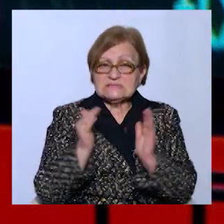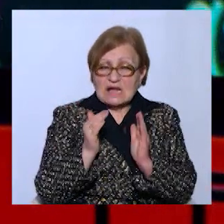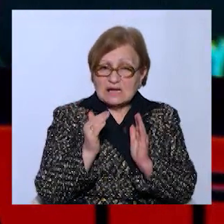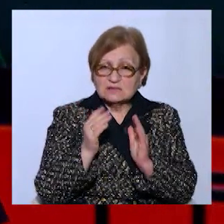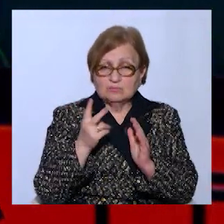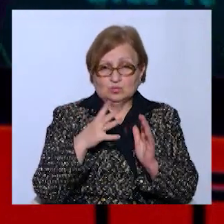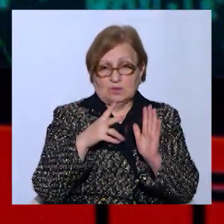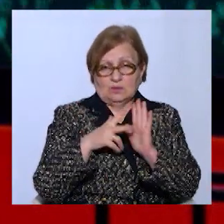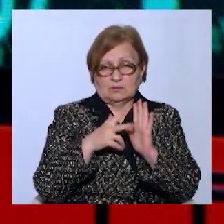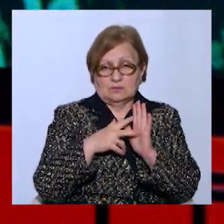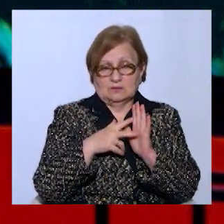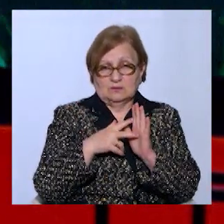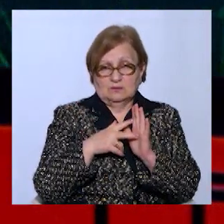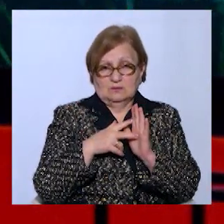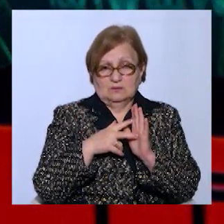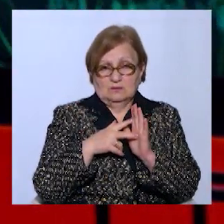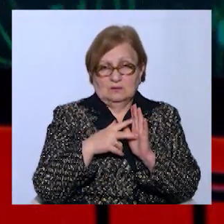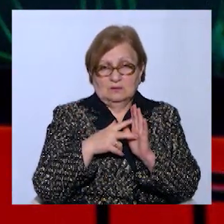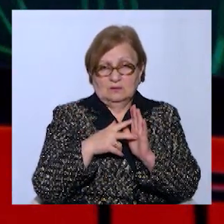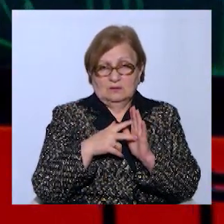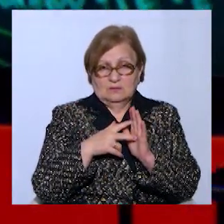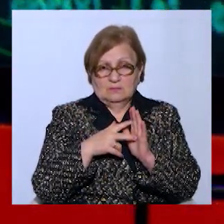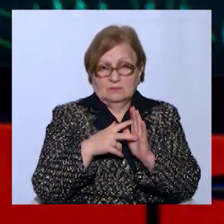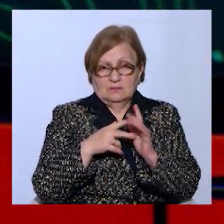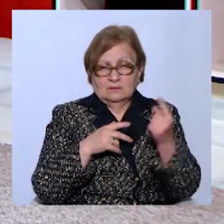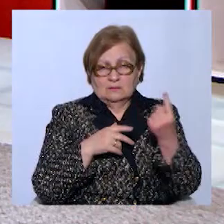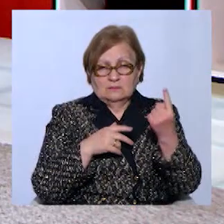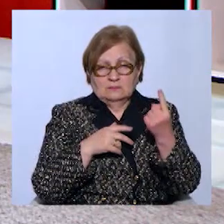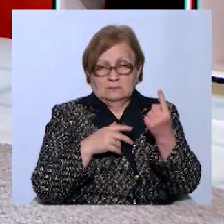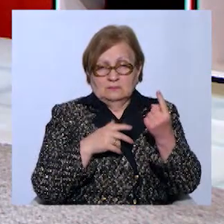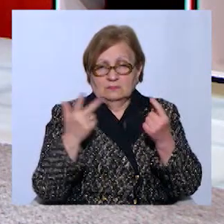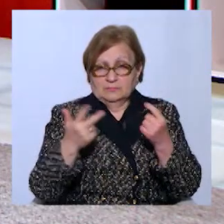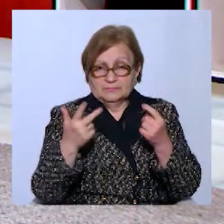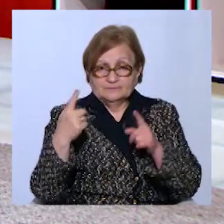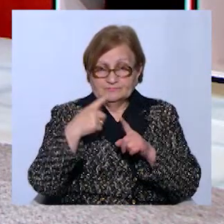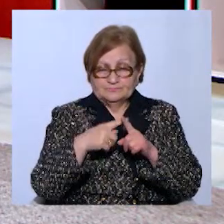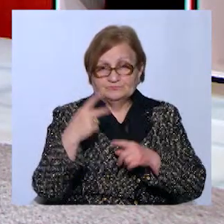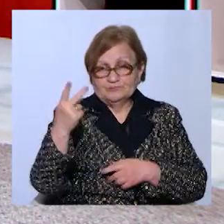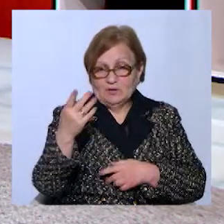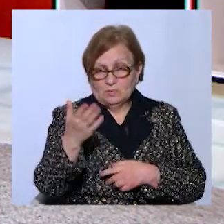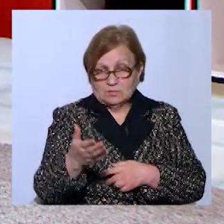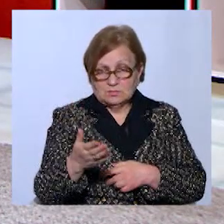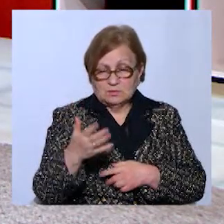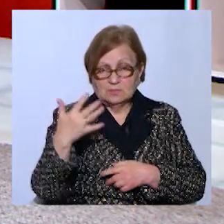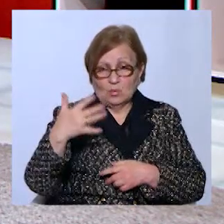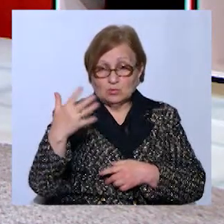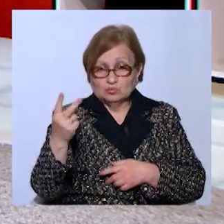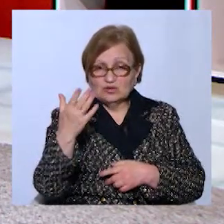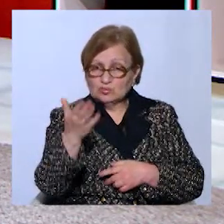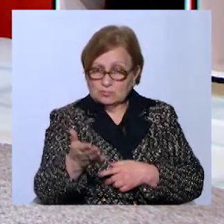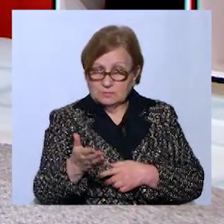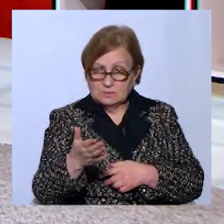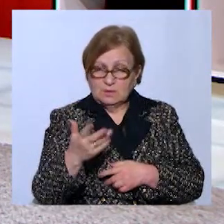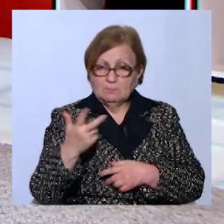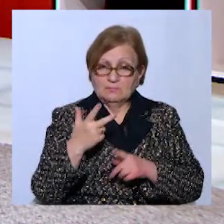8-ით. ან მოდი ესე ვთქვათ, პირველს დამატებული მესამეს დამატებული მეორე არის 52,